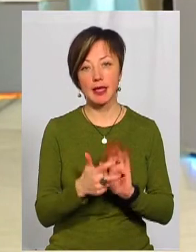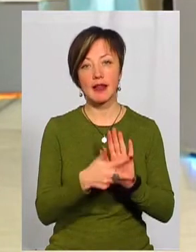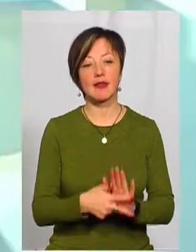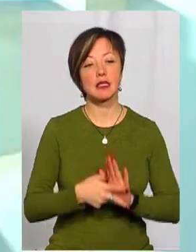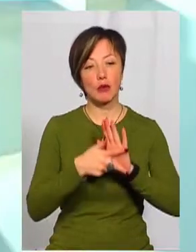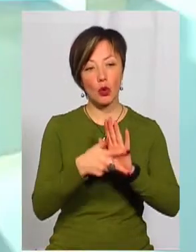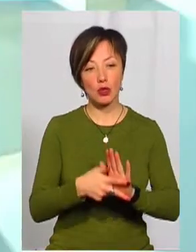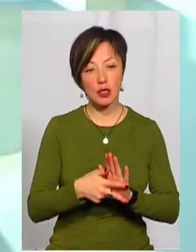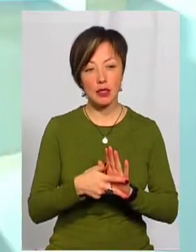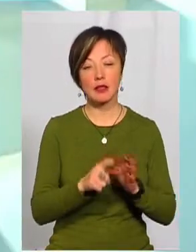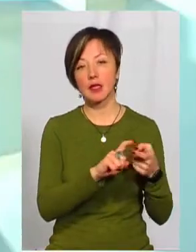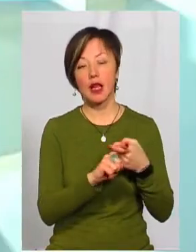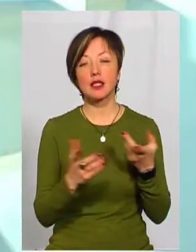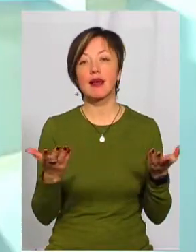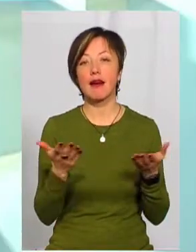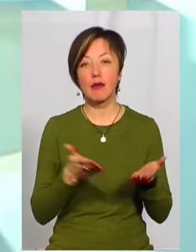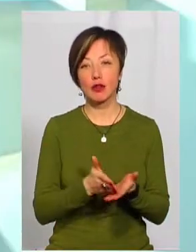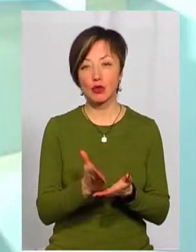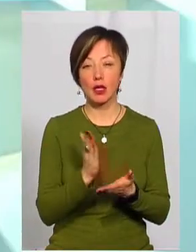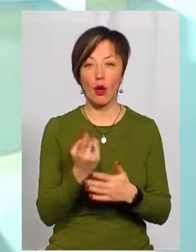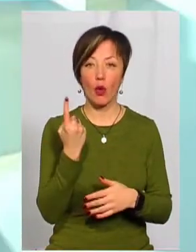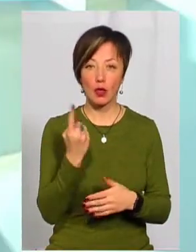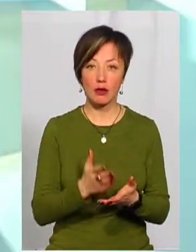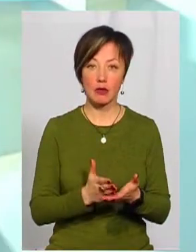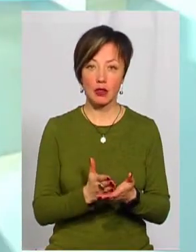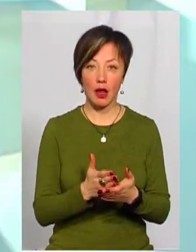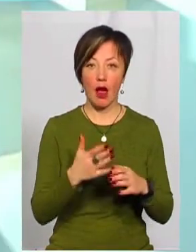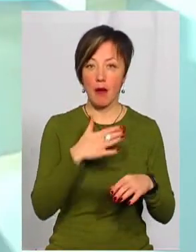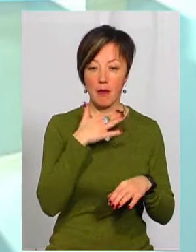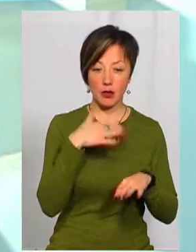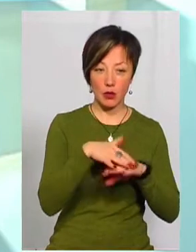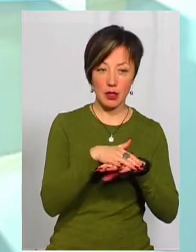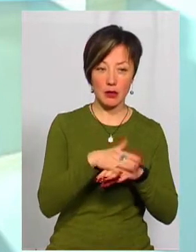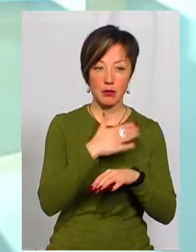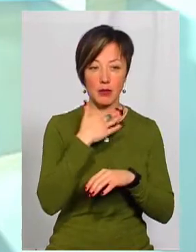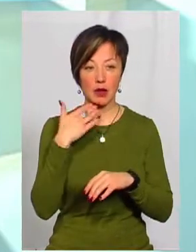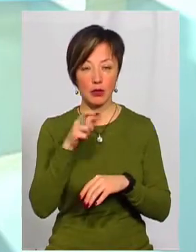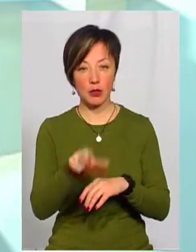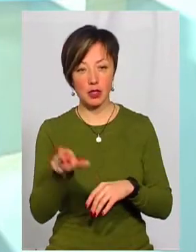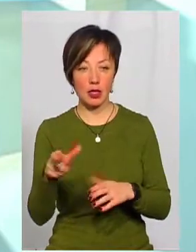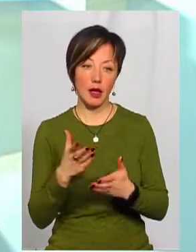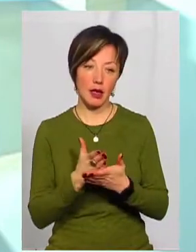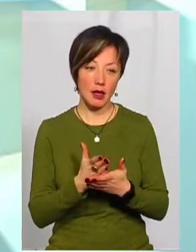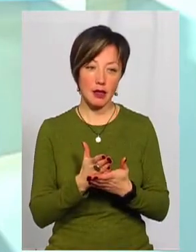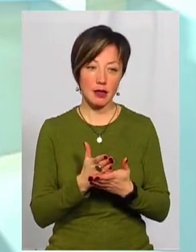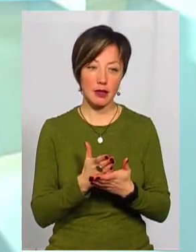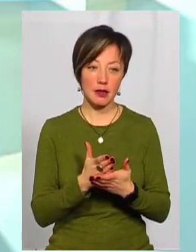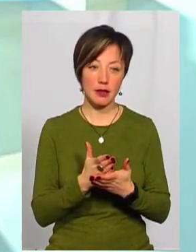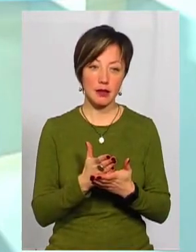годин, в залежності від того, який маршрут, є один маршрут, де густонаселений, де дуже багато пасажирів, а є маршрути,